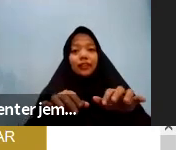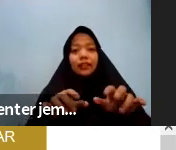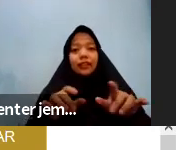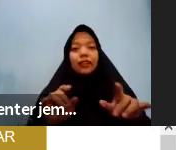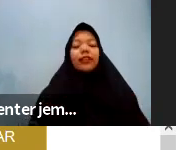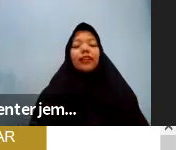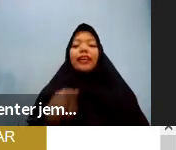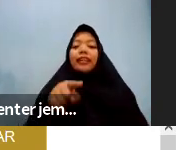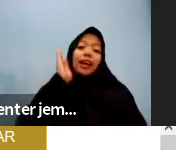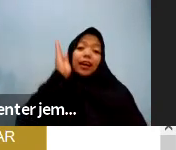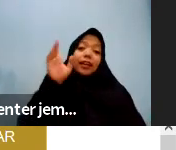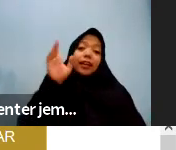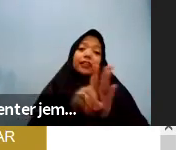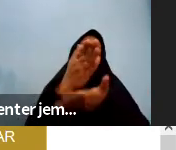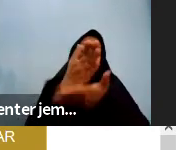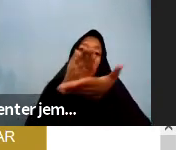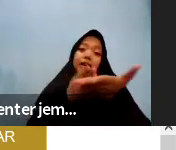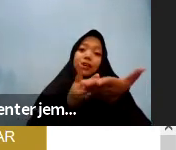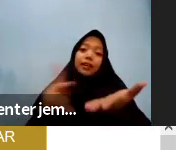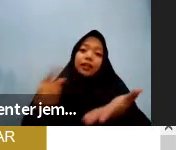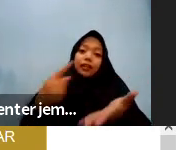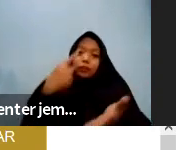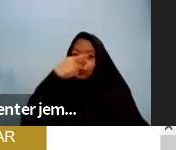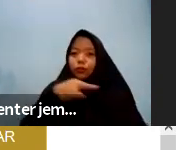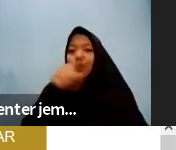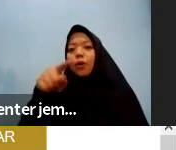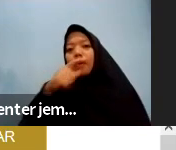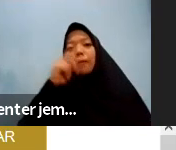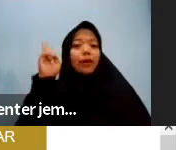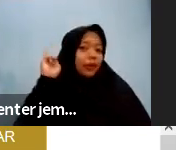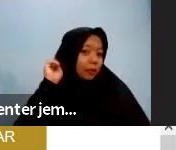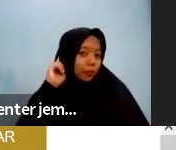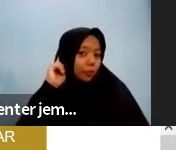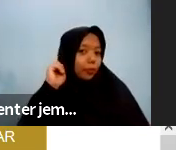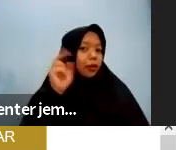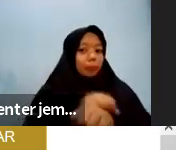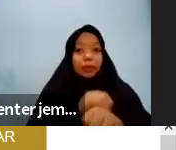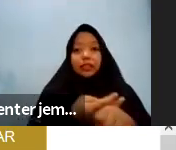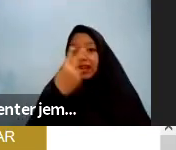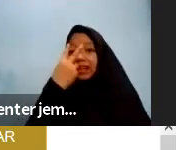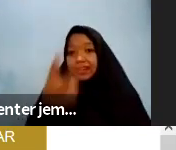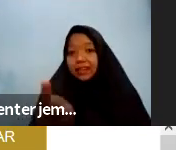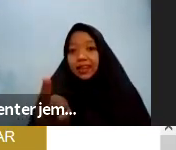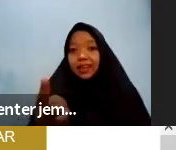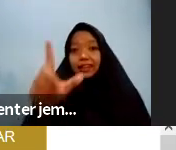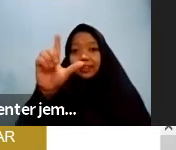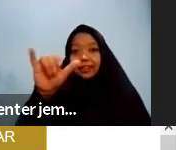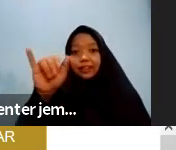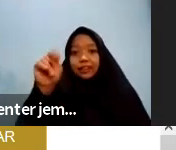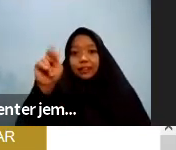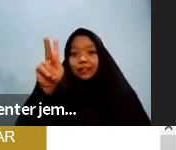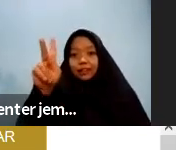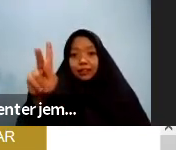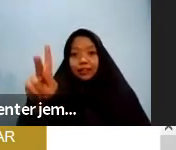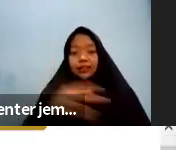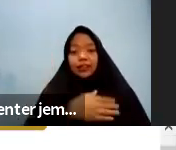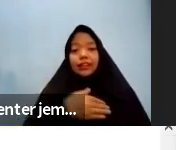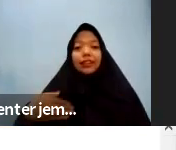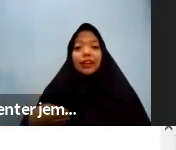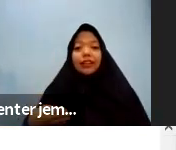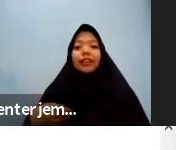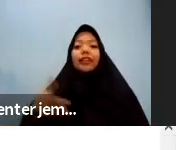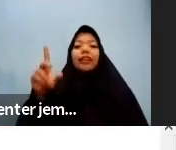iya iya iya Bu Bapak Ibu bisa lihat ada linknya Bapak Ibu bisa ketik Setelah itu Bapak Ibu daftar